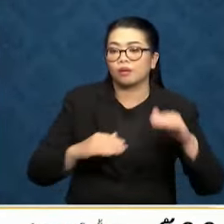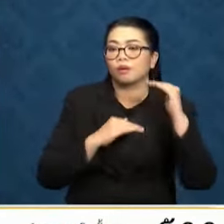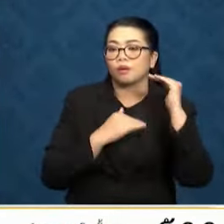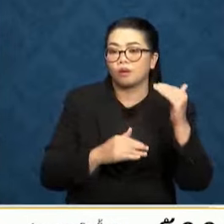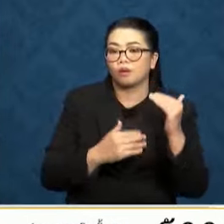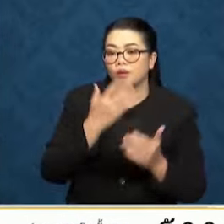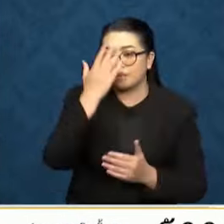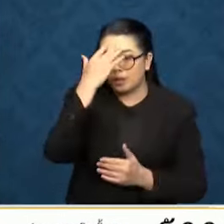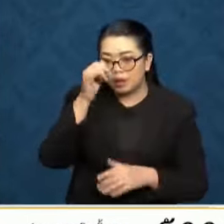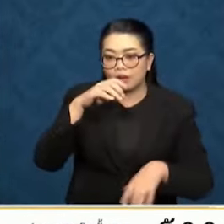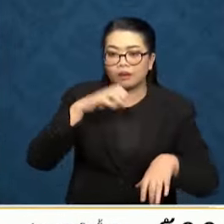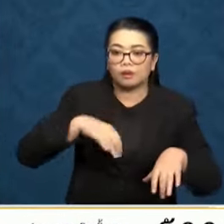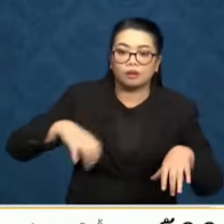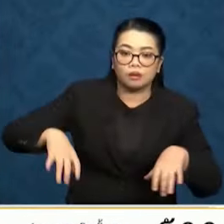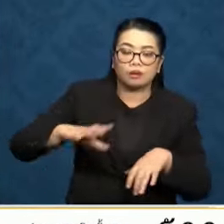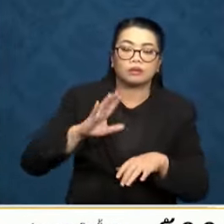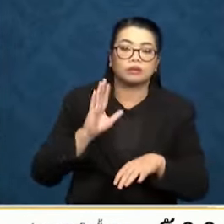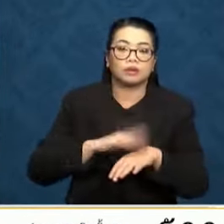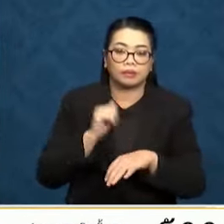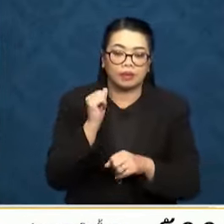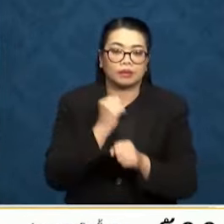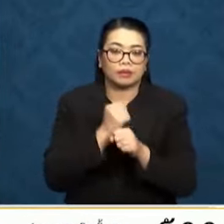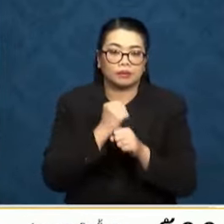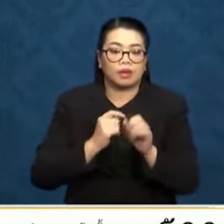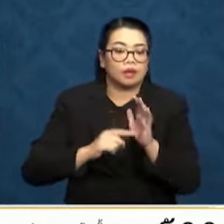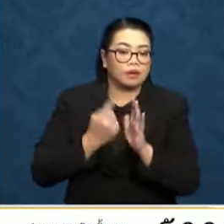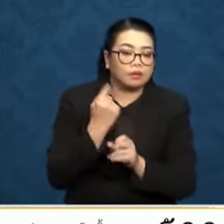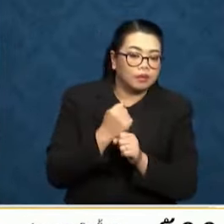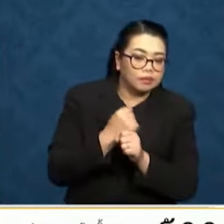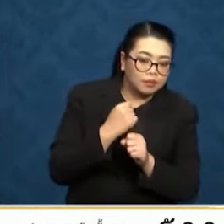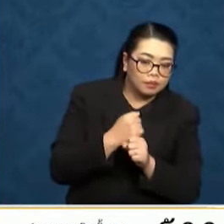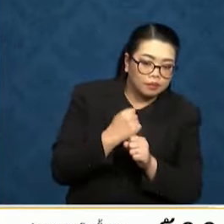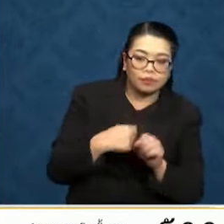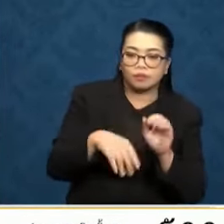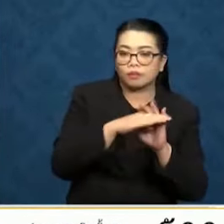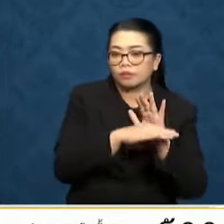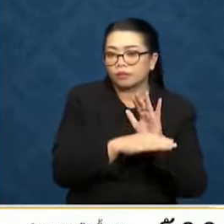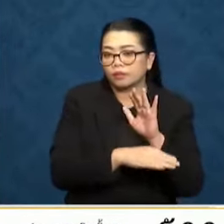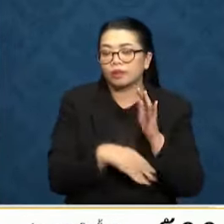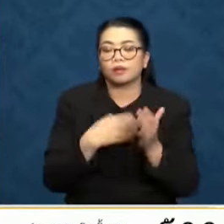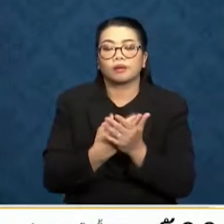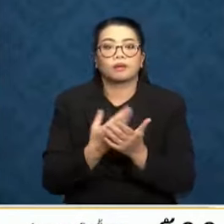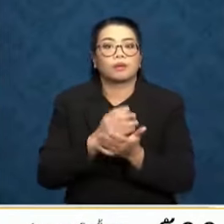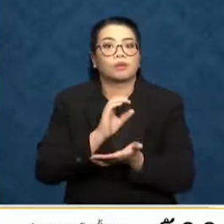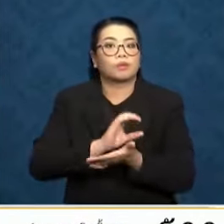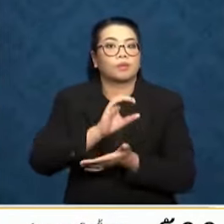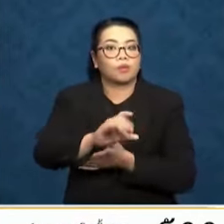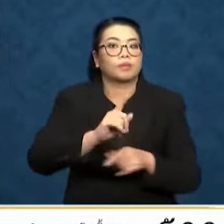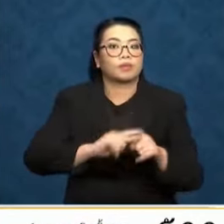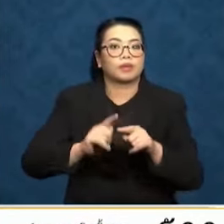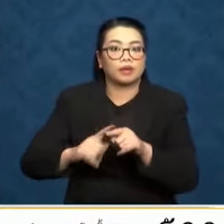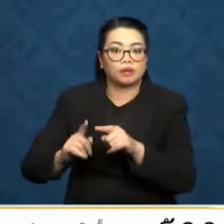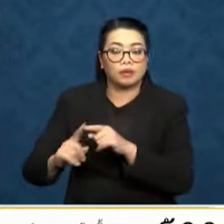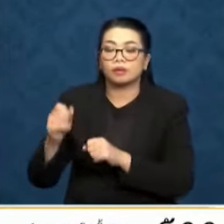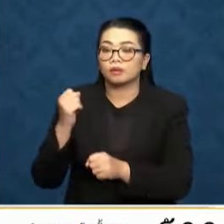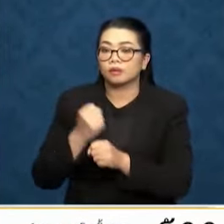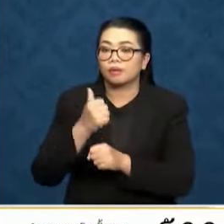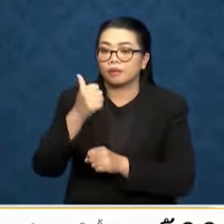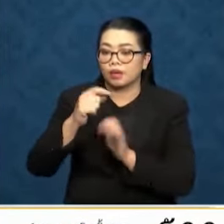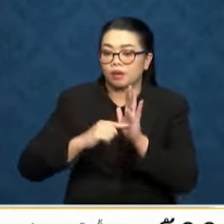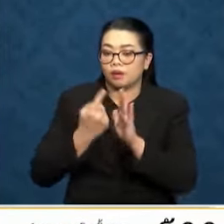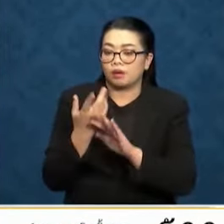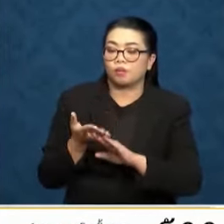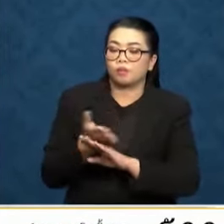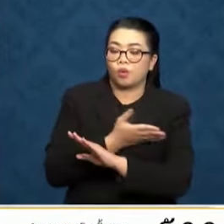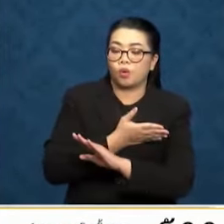ทุกองค์คาพยพนะคะาสามารถเริ่มทำงานเริ่มกระบวนการงบประมาณที่มีประสิทธิภาพและมีทิศทางได้ตั้งแต่ต้นปี